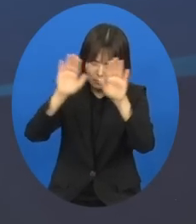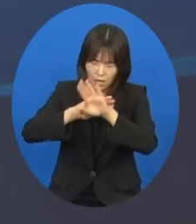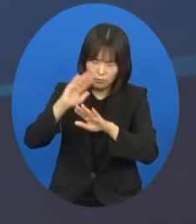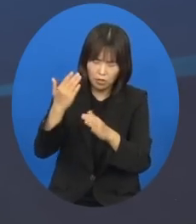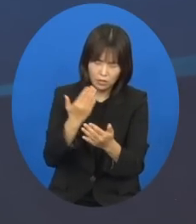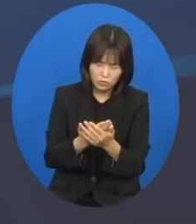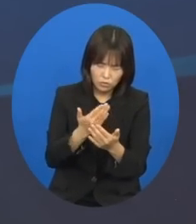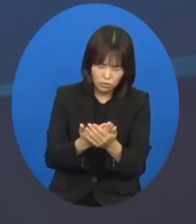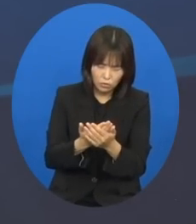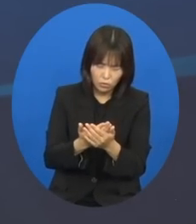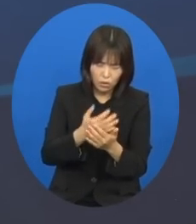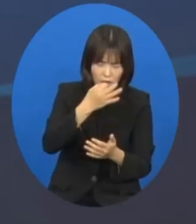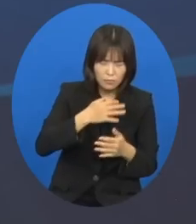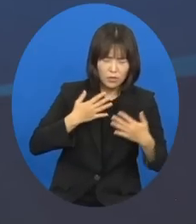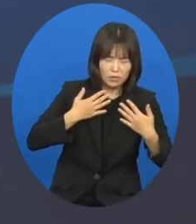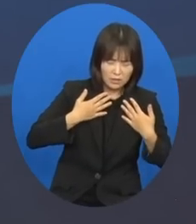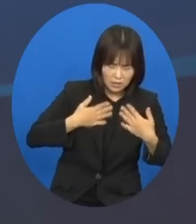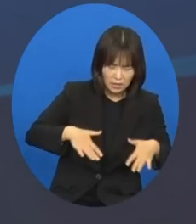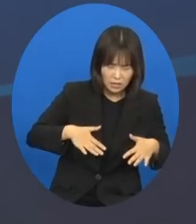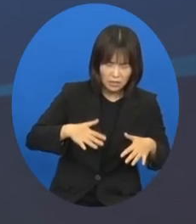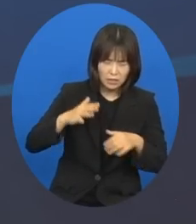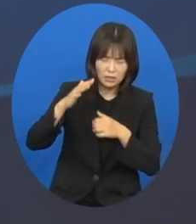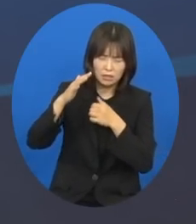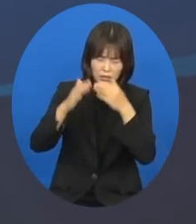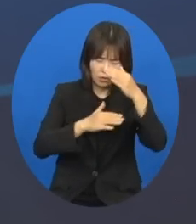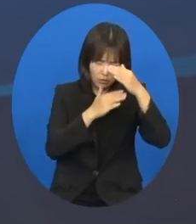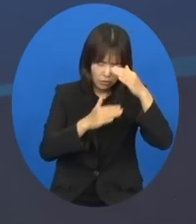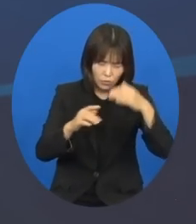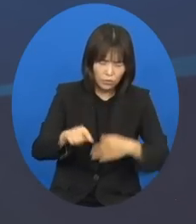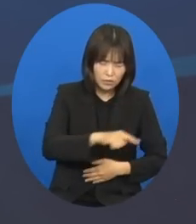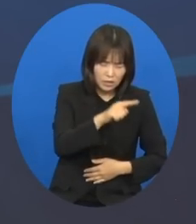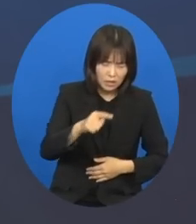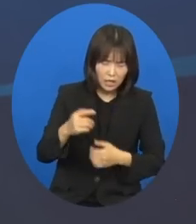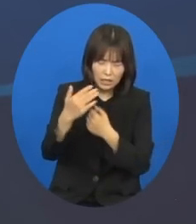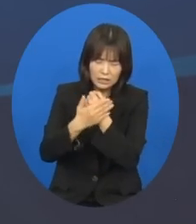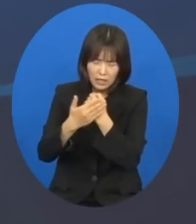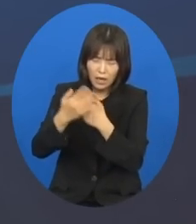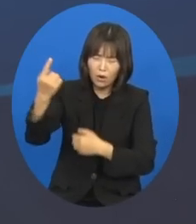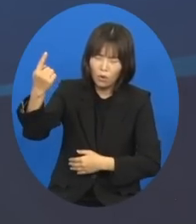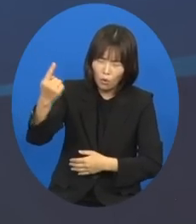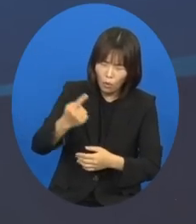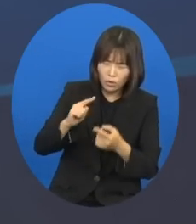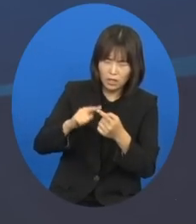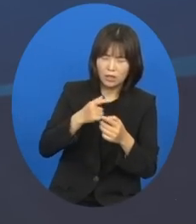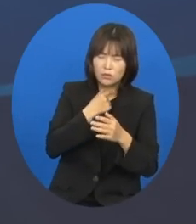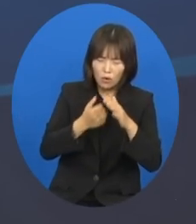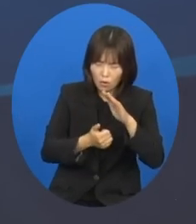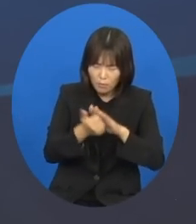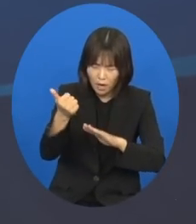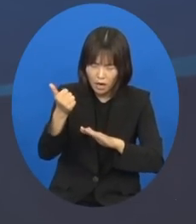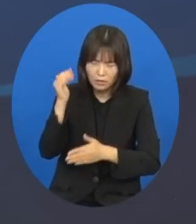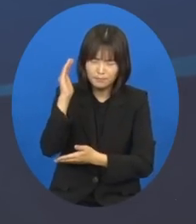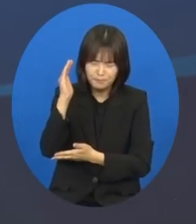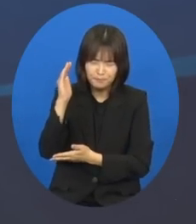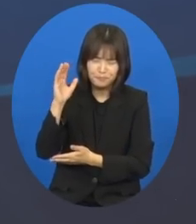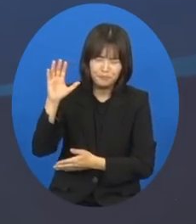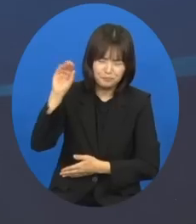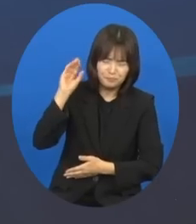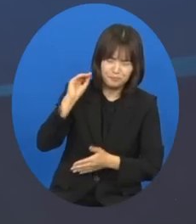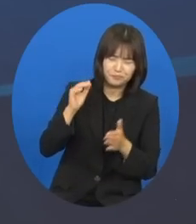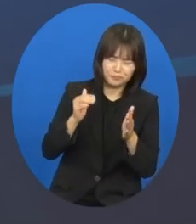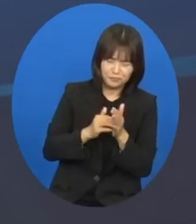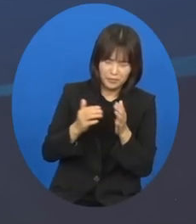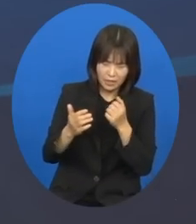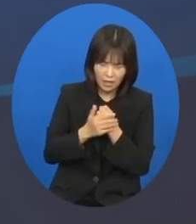주시고 하나님 힘들고 지쳐 있는 하나님 성도에게는 은혜가 오고 있다는 소망의 메시지를 들어 싸우니 기다리고 이겨서